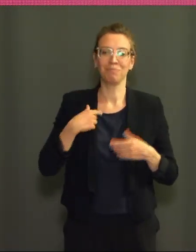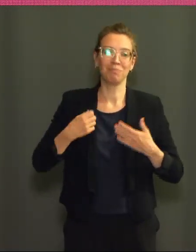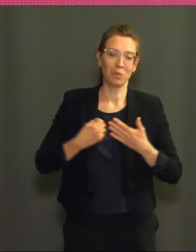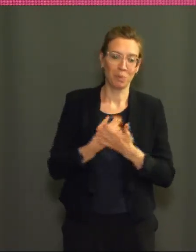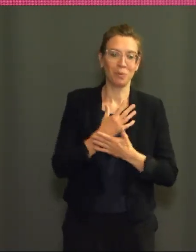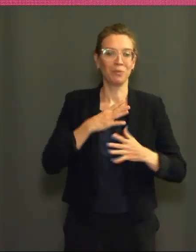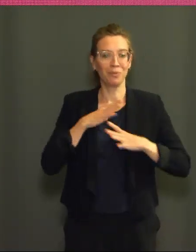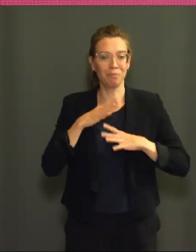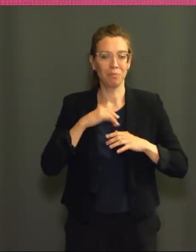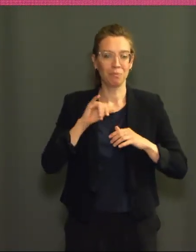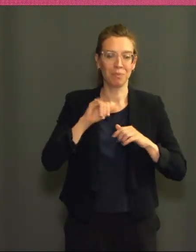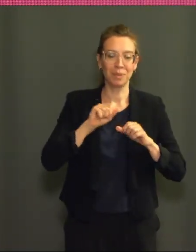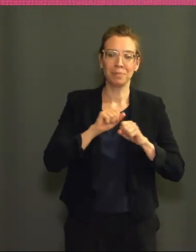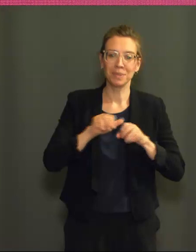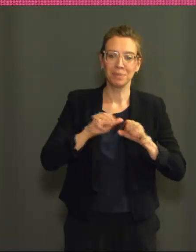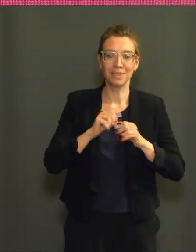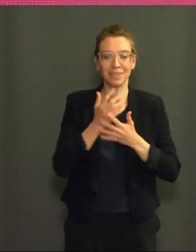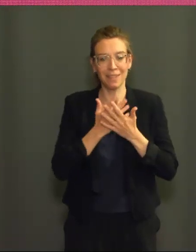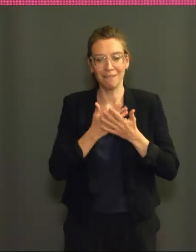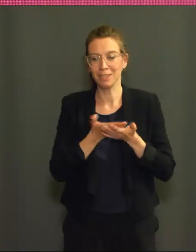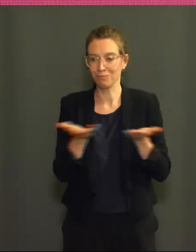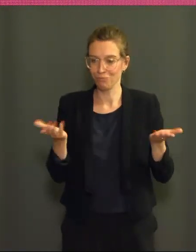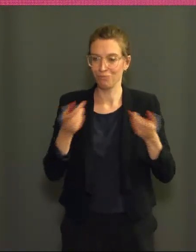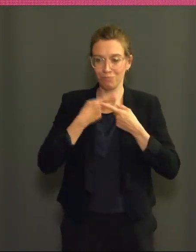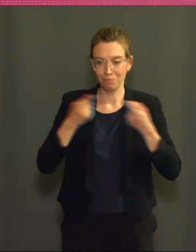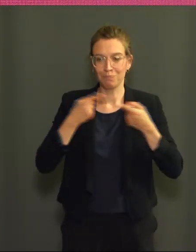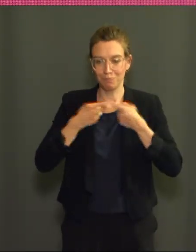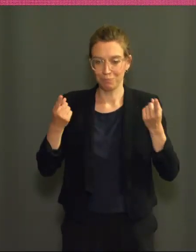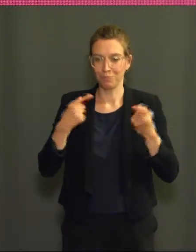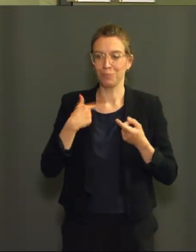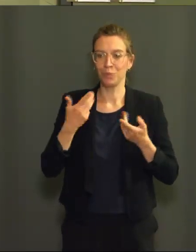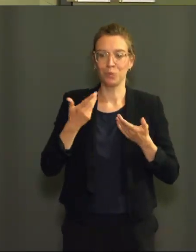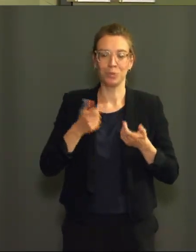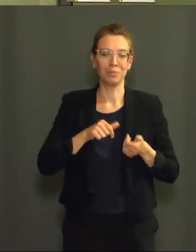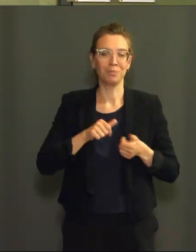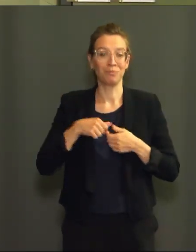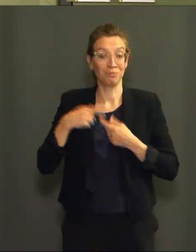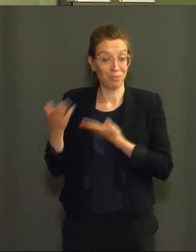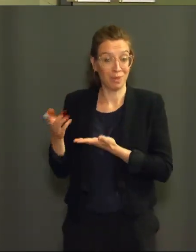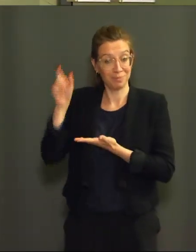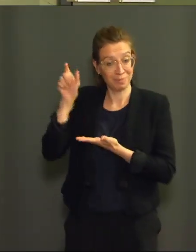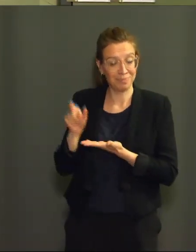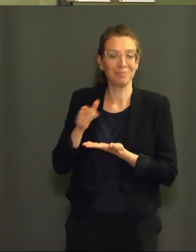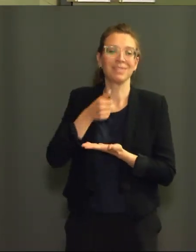land. En daarvoor geef ik onmiddellijk het woord aan Steven van Gucht.